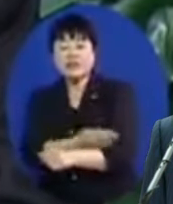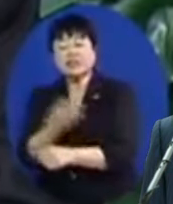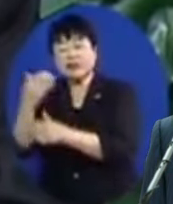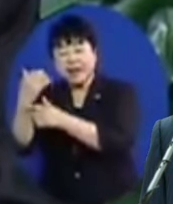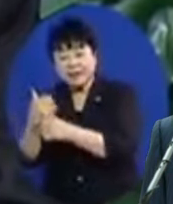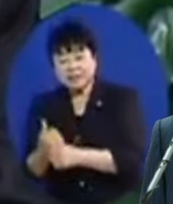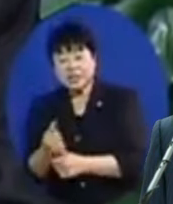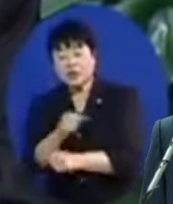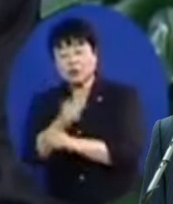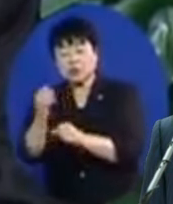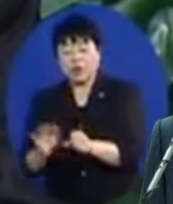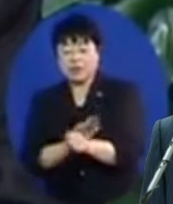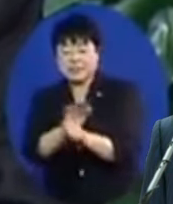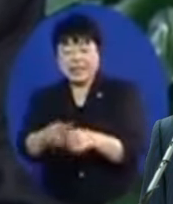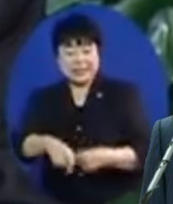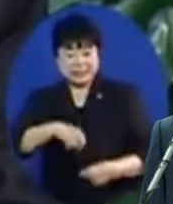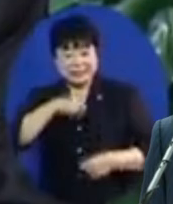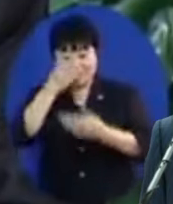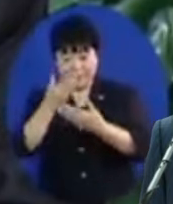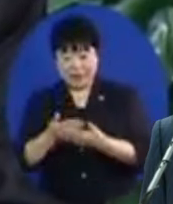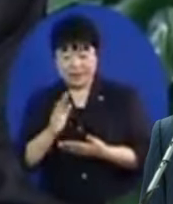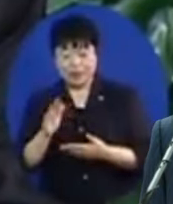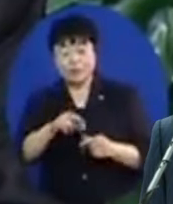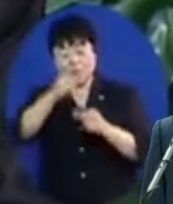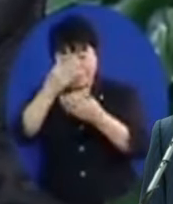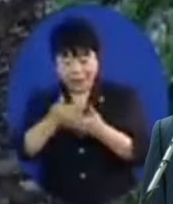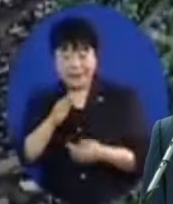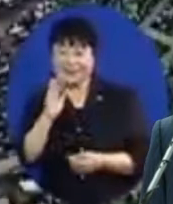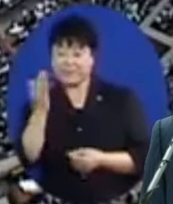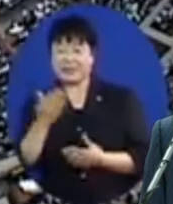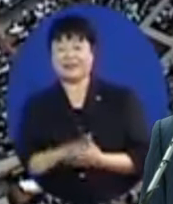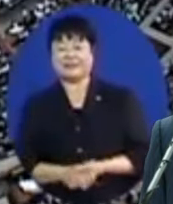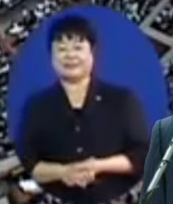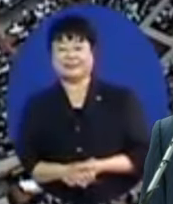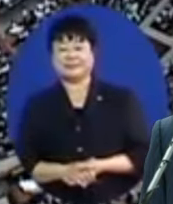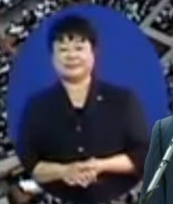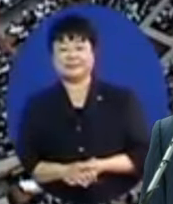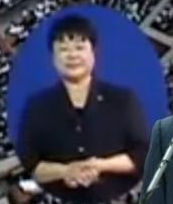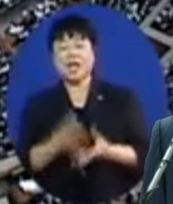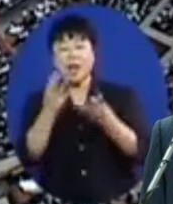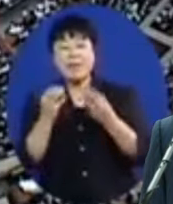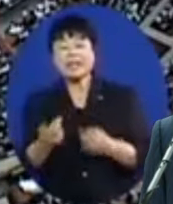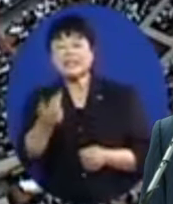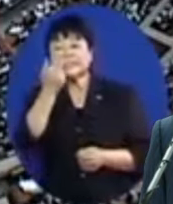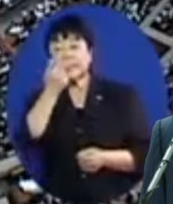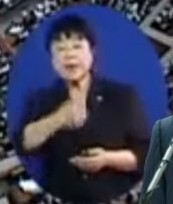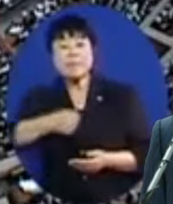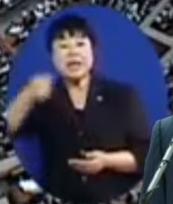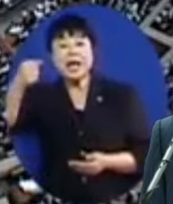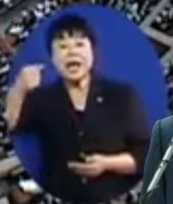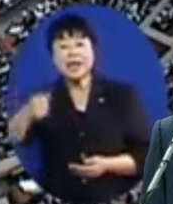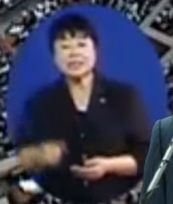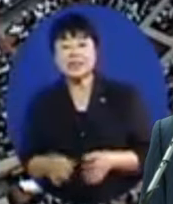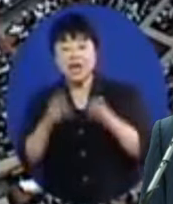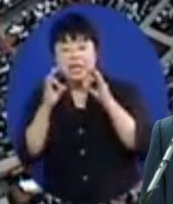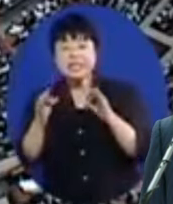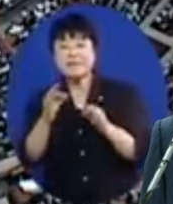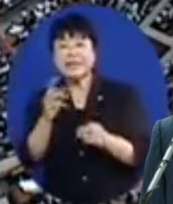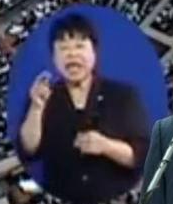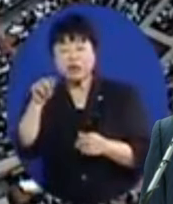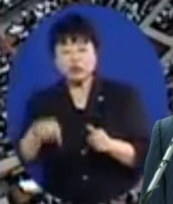의지해서 용서와 사랑과 의를 받아서 구원을 받게 되는 것입니다. 많은 생명을 앗아간 김대두 같은